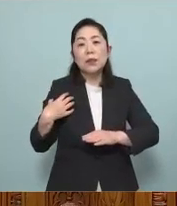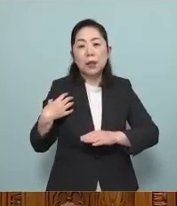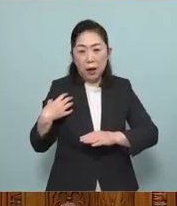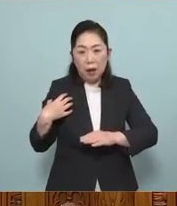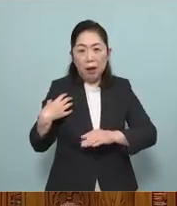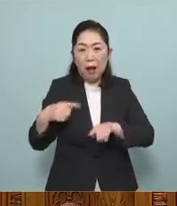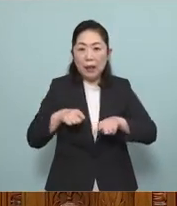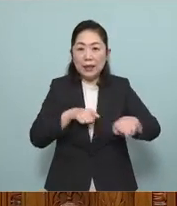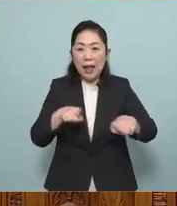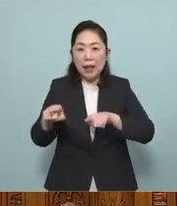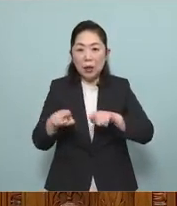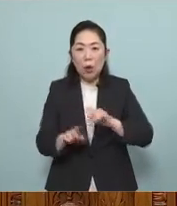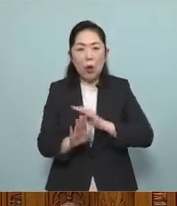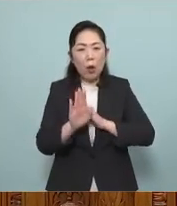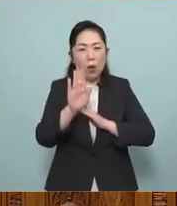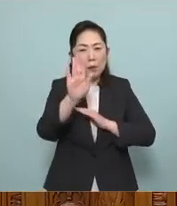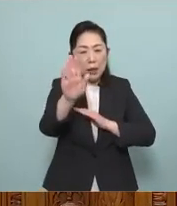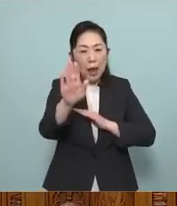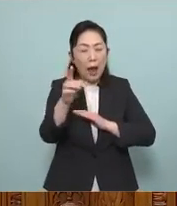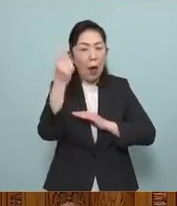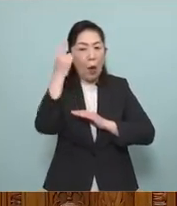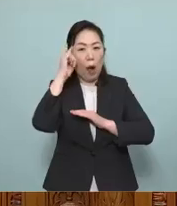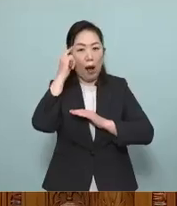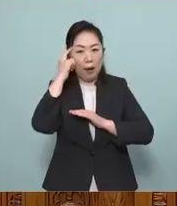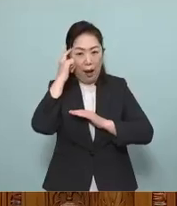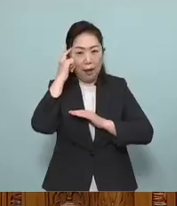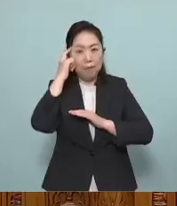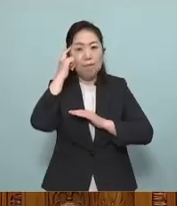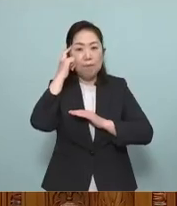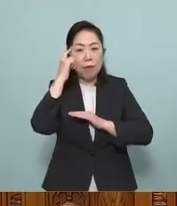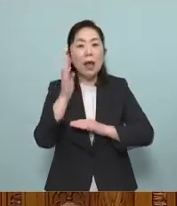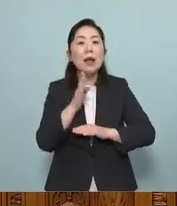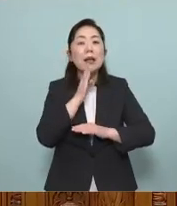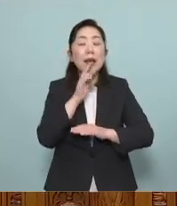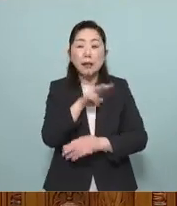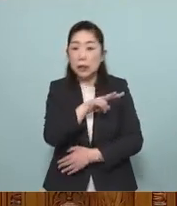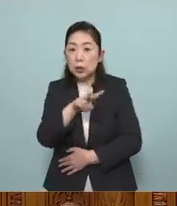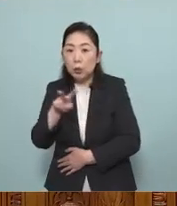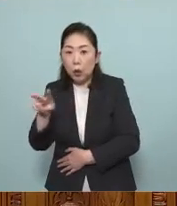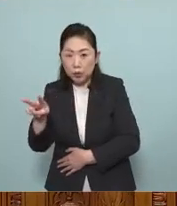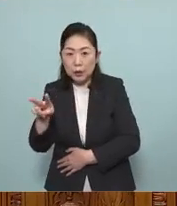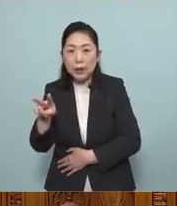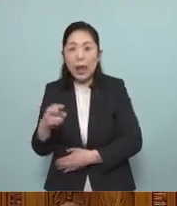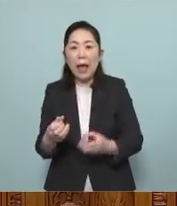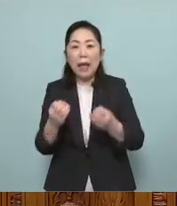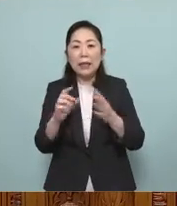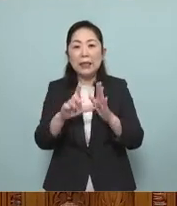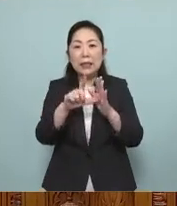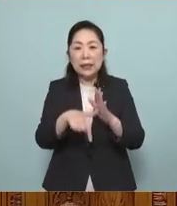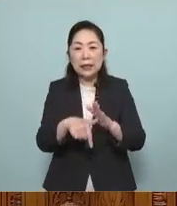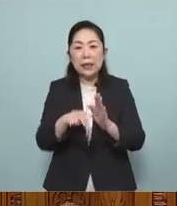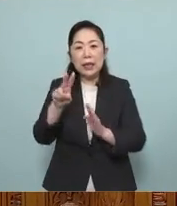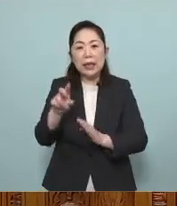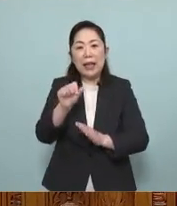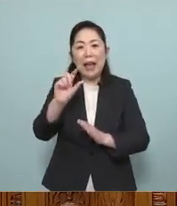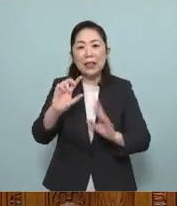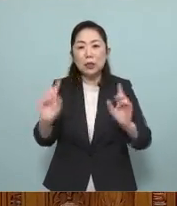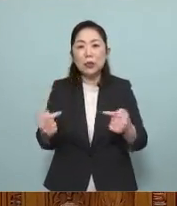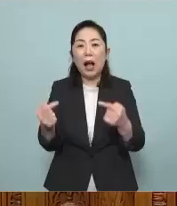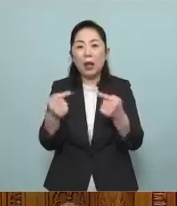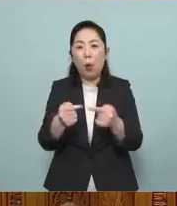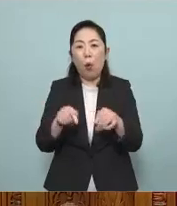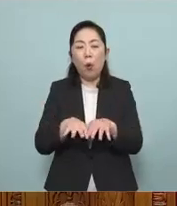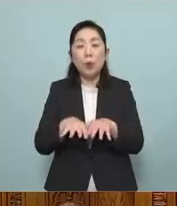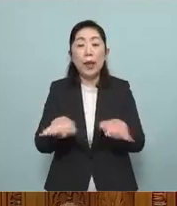来への理想の旗をしっかりと掲げつつ、現実を直視し、新時代リアリズム外交を展開